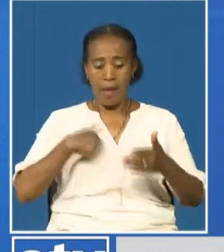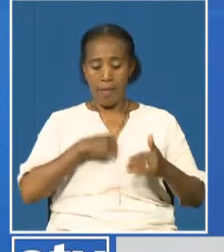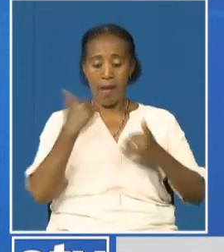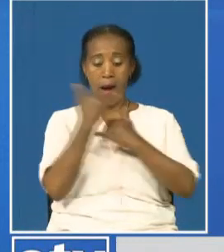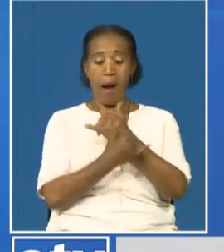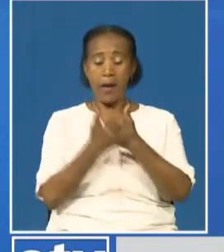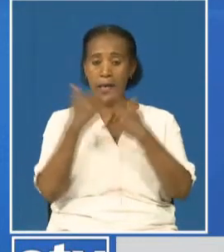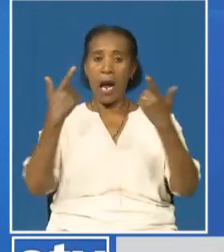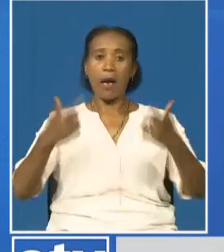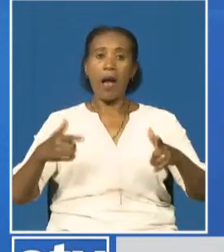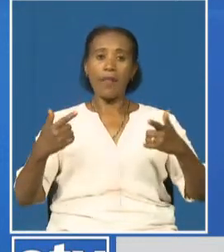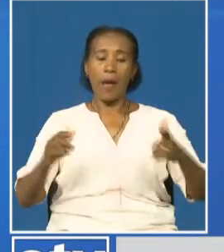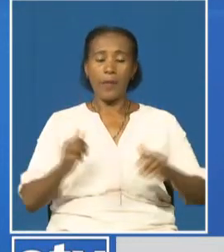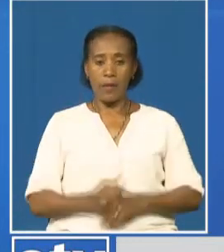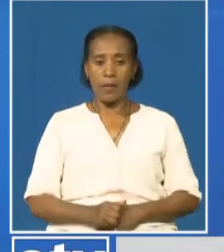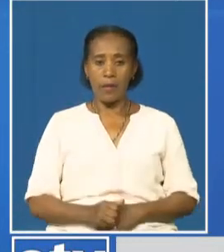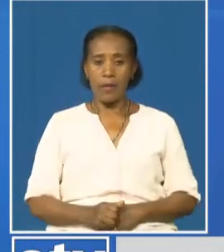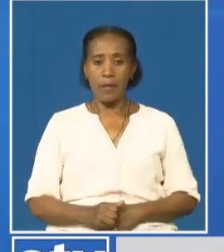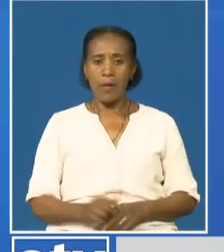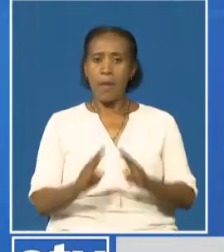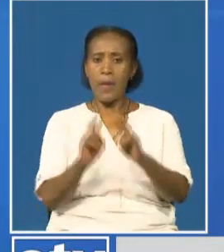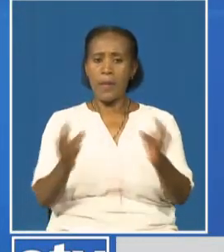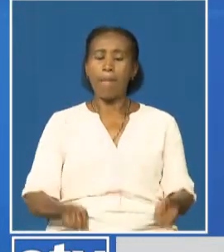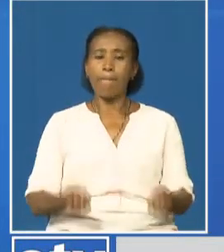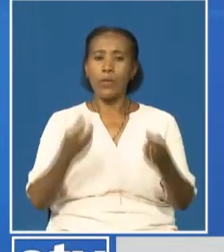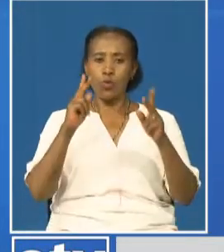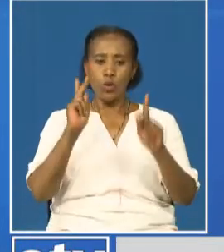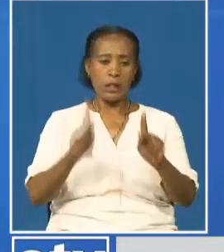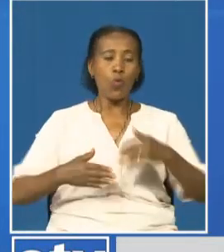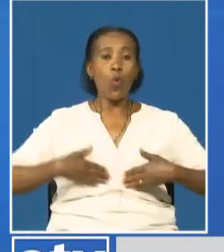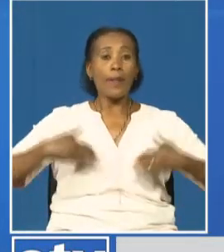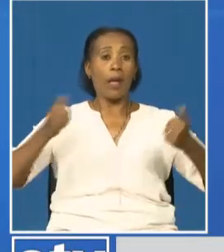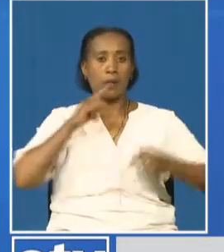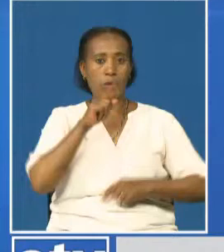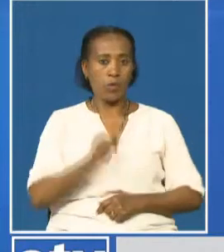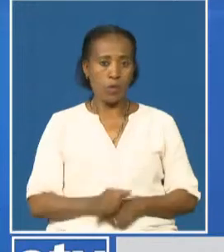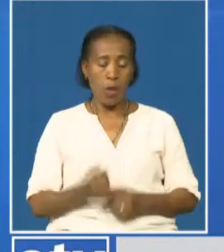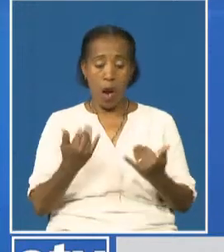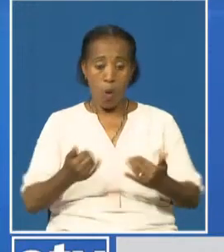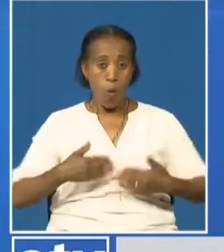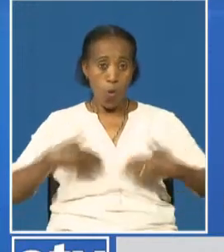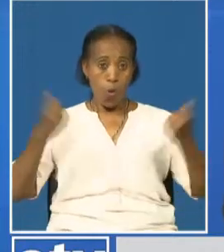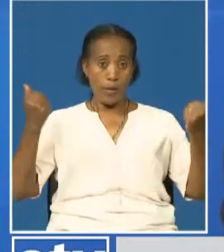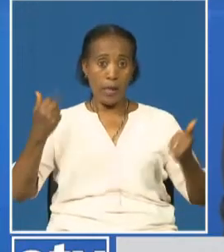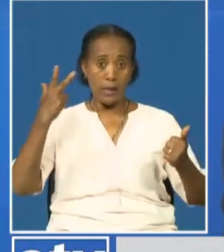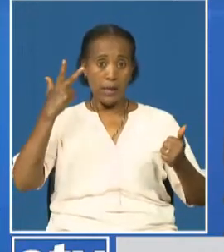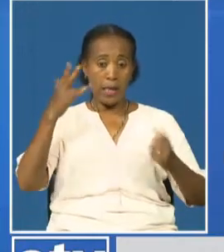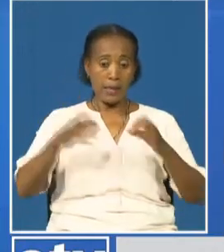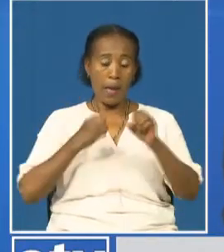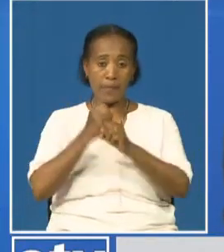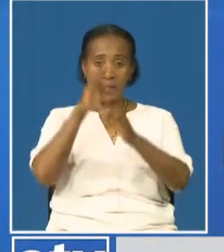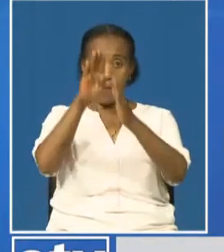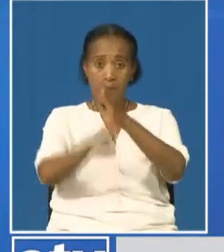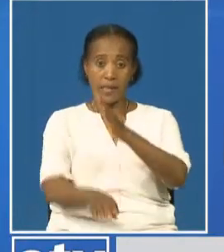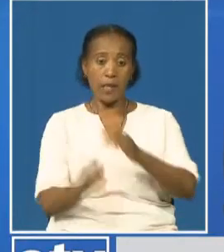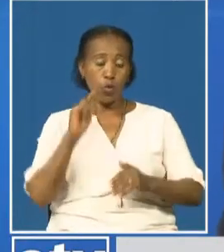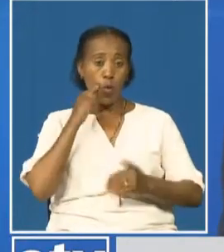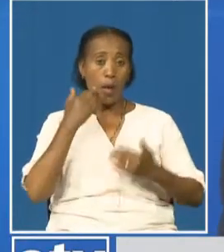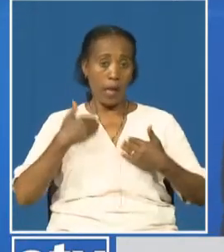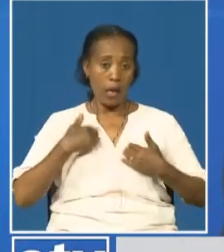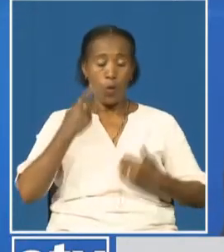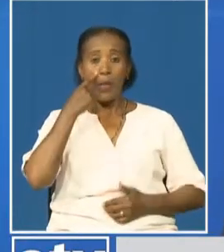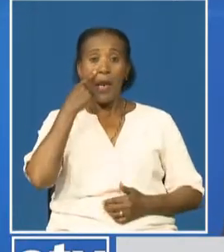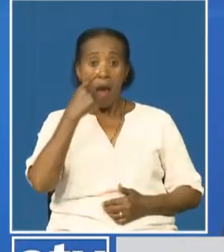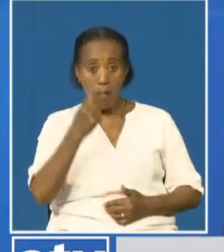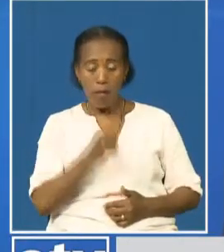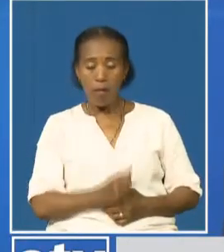ሀገር በአጋጣሚ በጣም ብዙ ህዝብ ወጣት ነው። አሁን ወጣት ከ35 ዓመት በታች እንኳን ያለውን